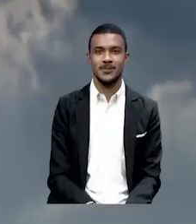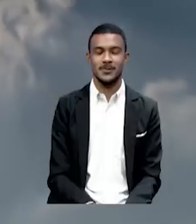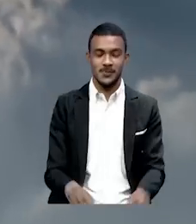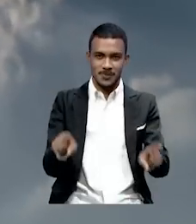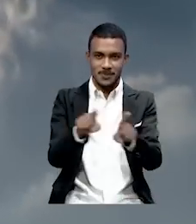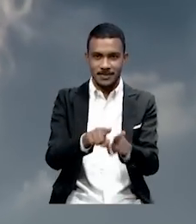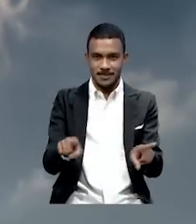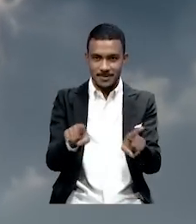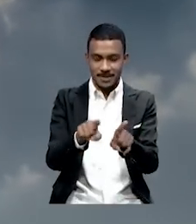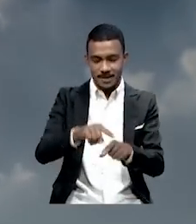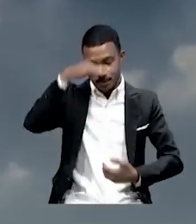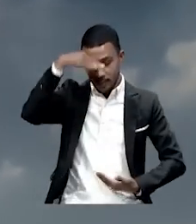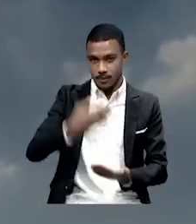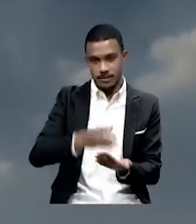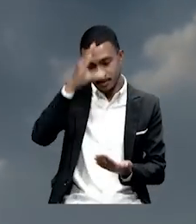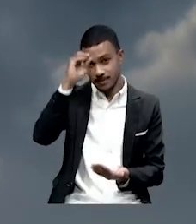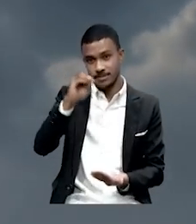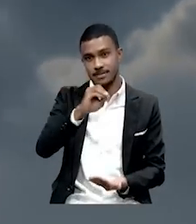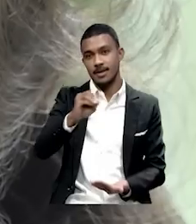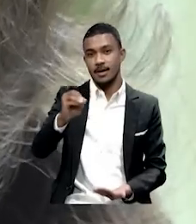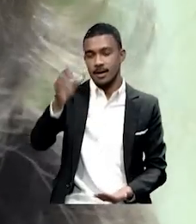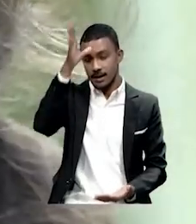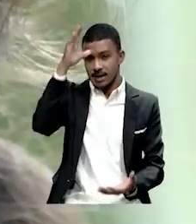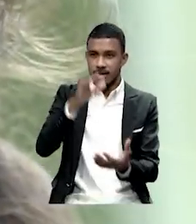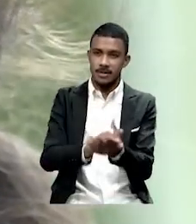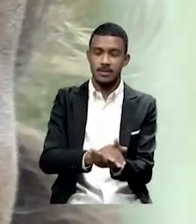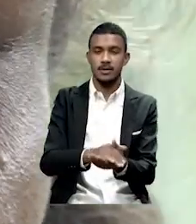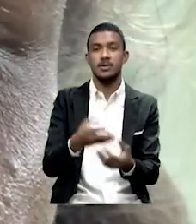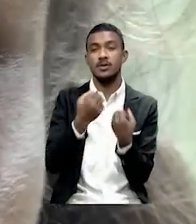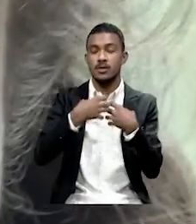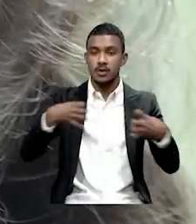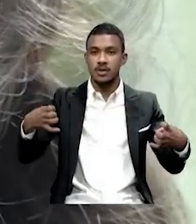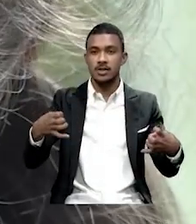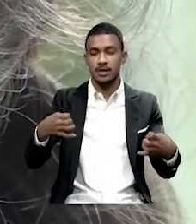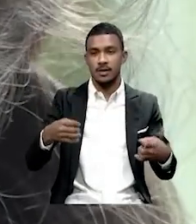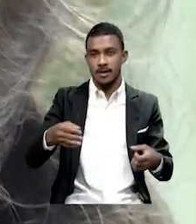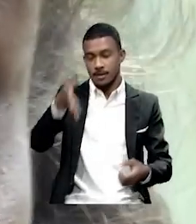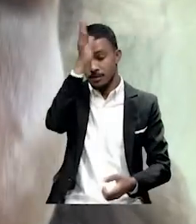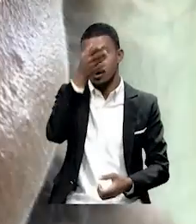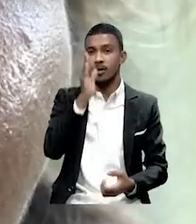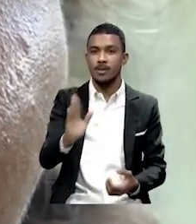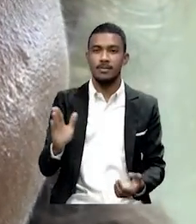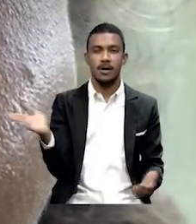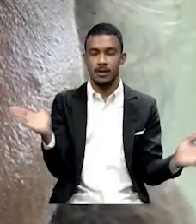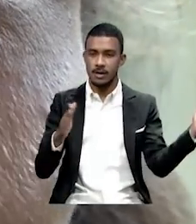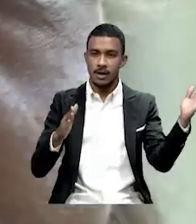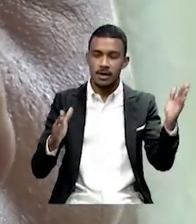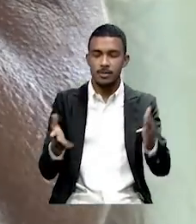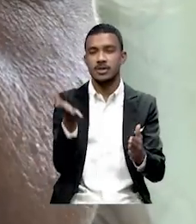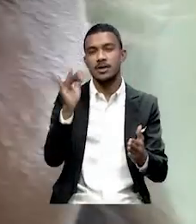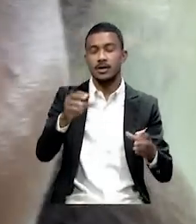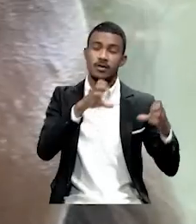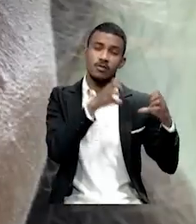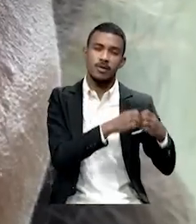Setan dia tahu menemani usi kau ni ama be. Salah anak karik marum konsol asir ni fo, para asir ni fo nak pila bahau para